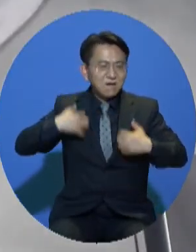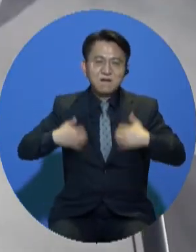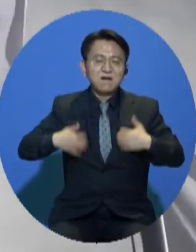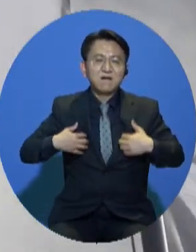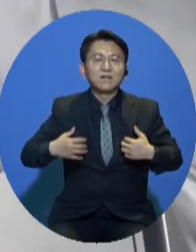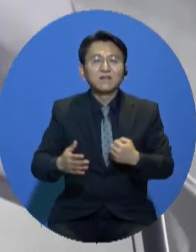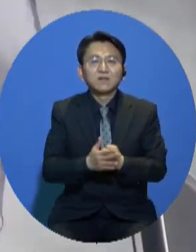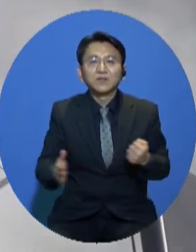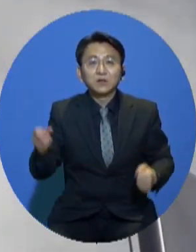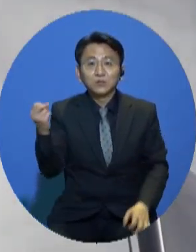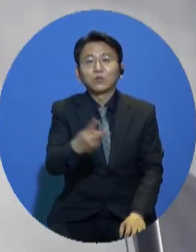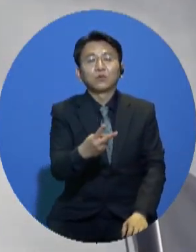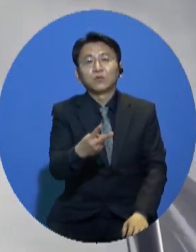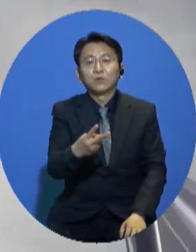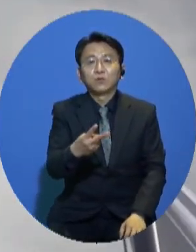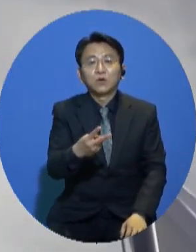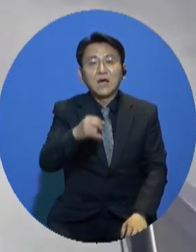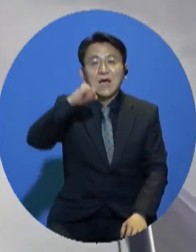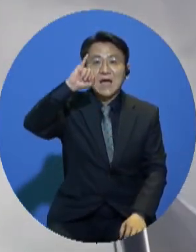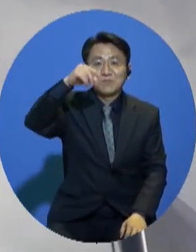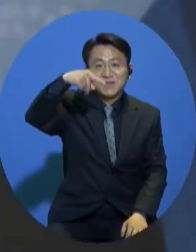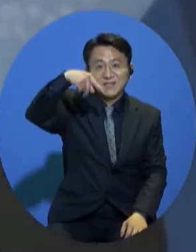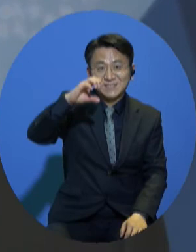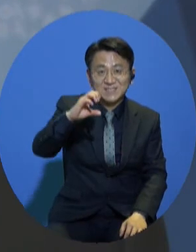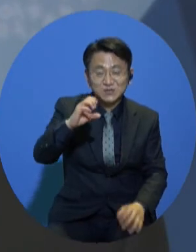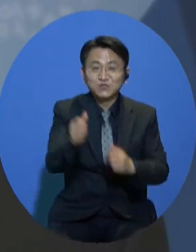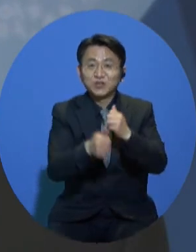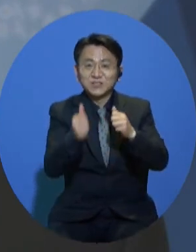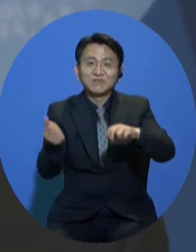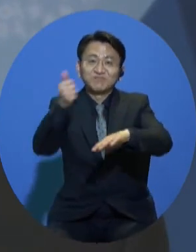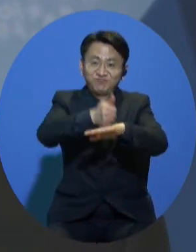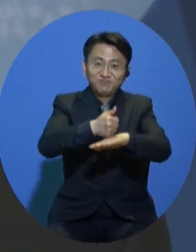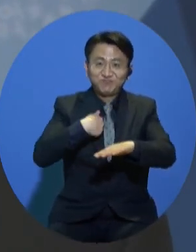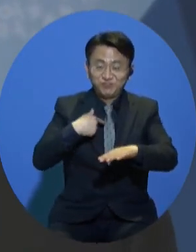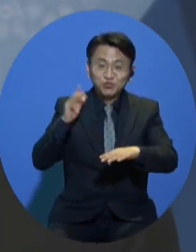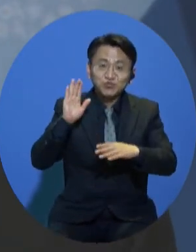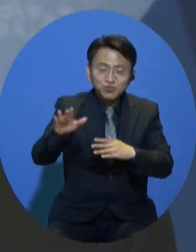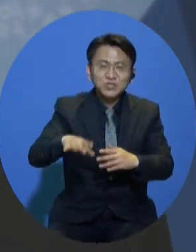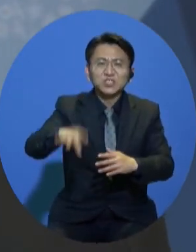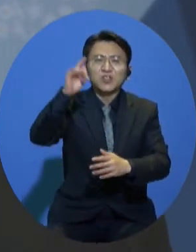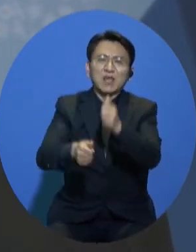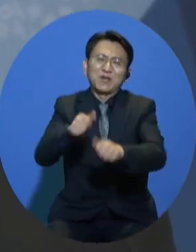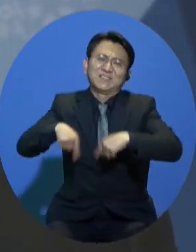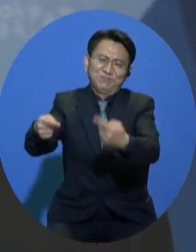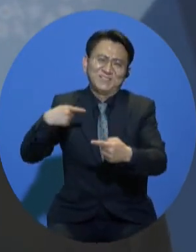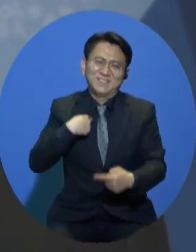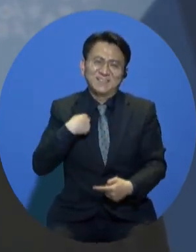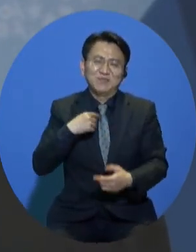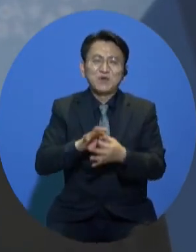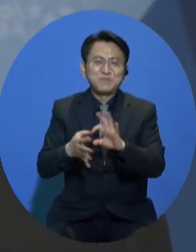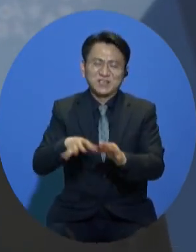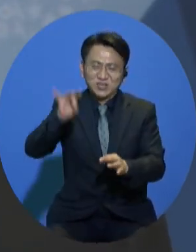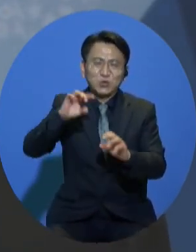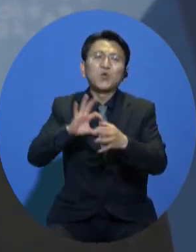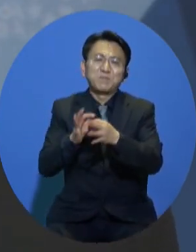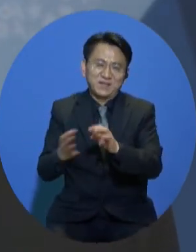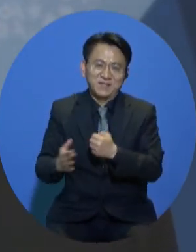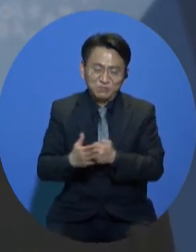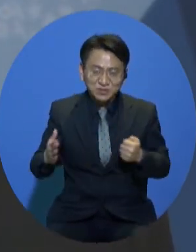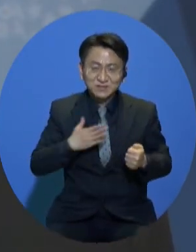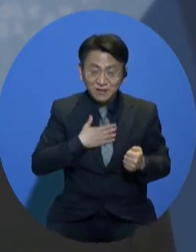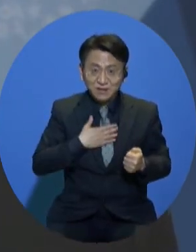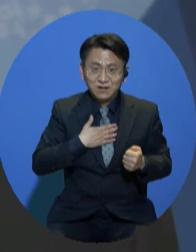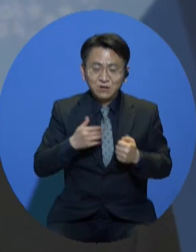때문입니다. 그리고 IPC 위원장으로 취임한 이후 처음 대회에 참여하는 것이죠. 네, 그래서